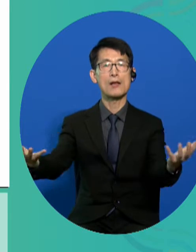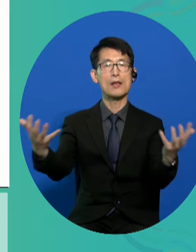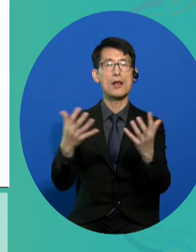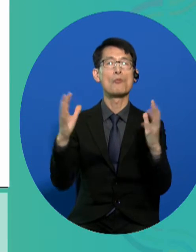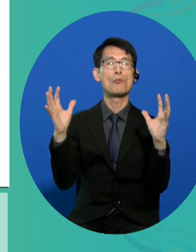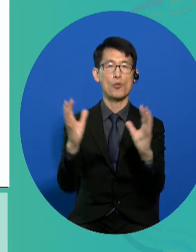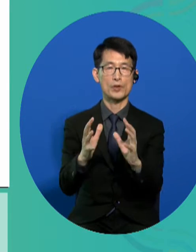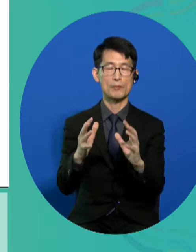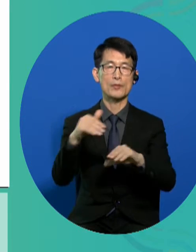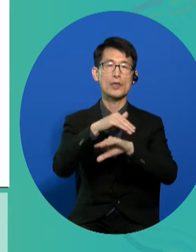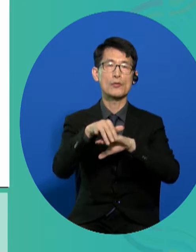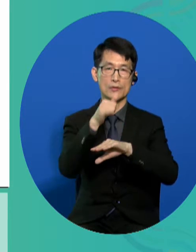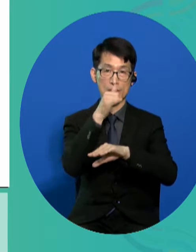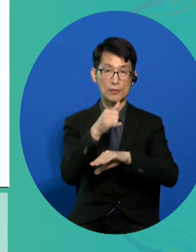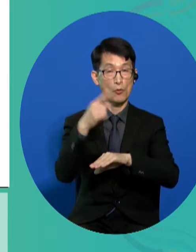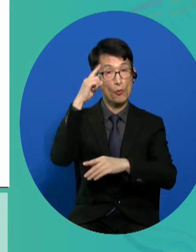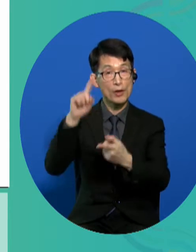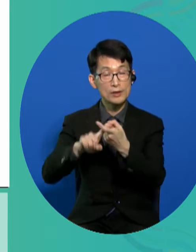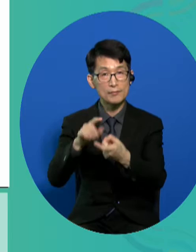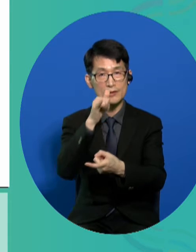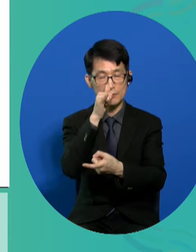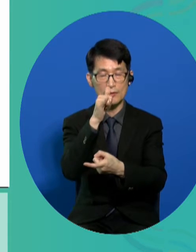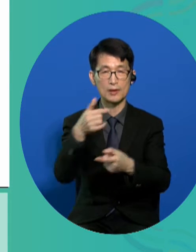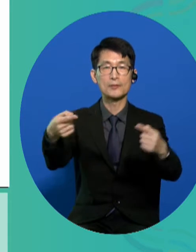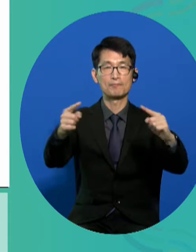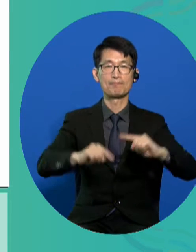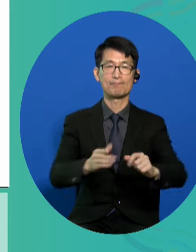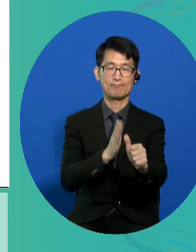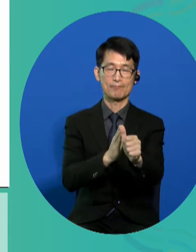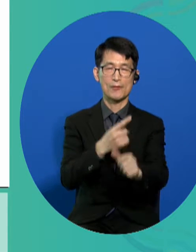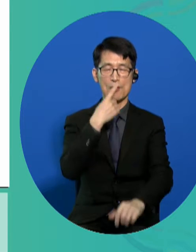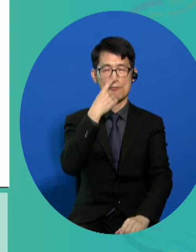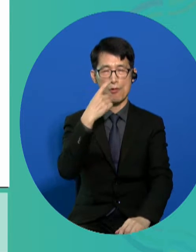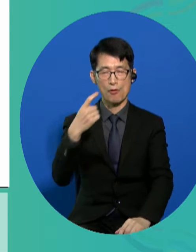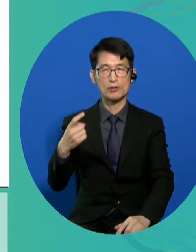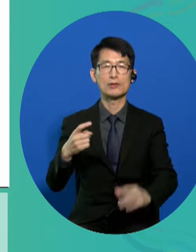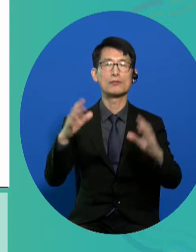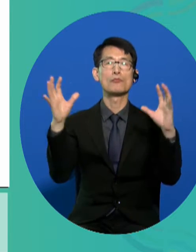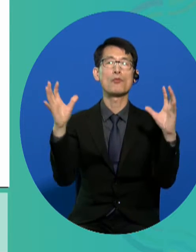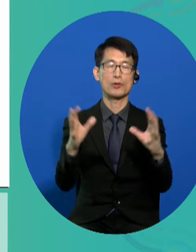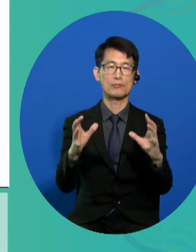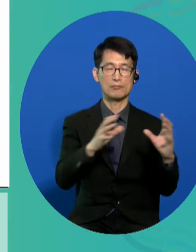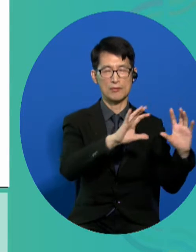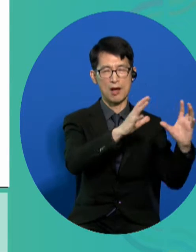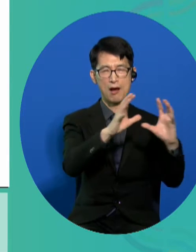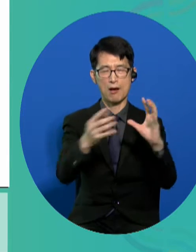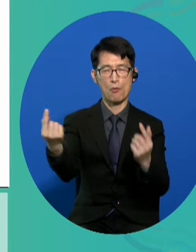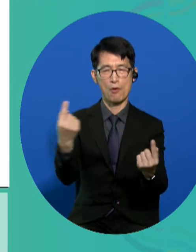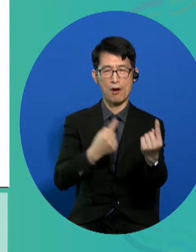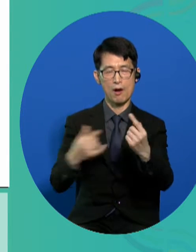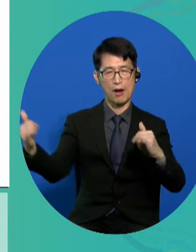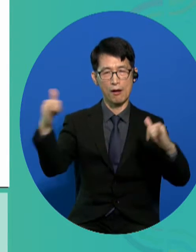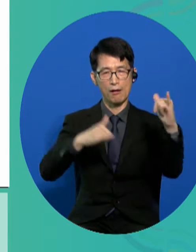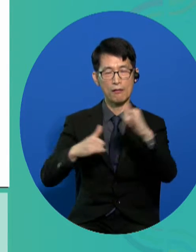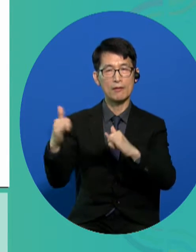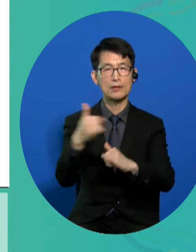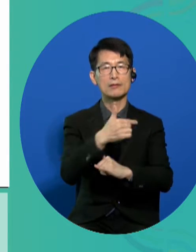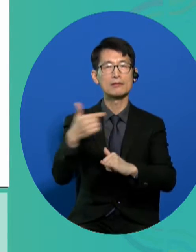모두를 초대합니다. 아주 멋진 행사이고요. 매우 국제적인 행사입니다. 그리고